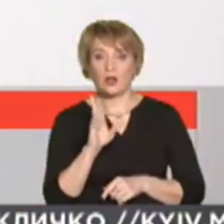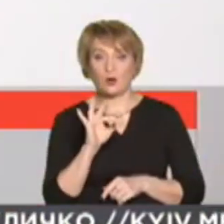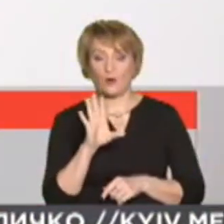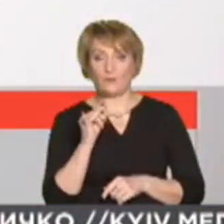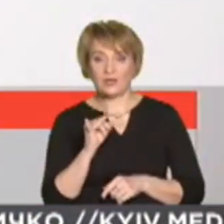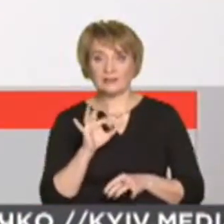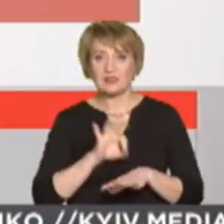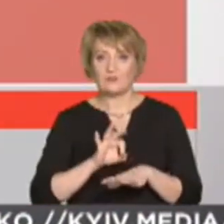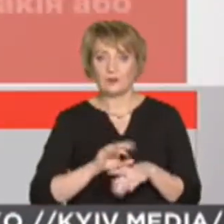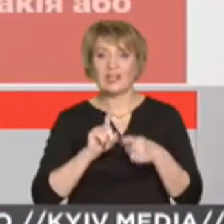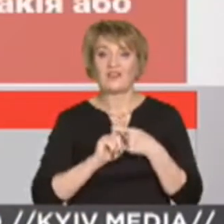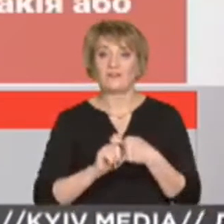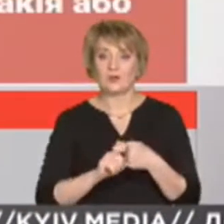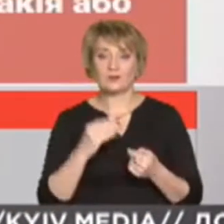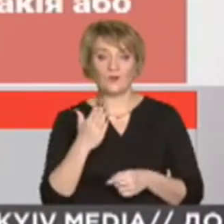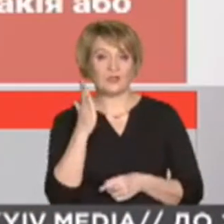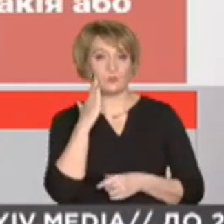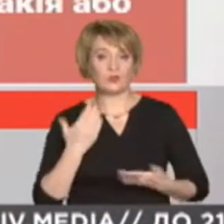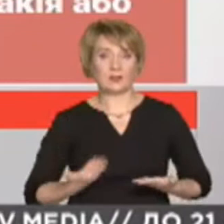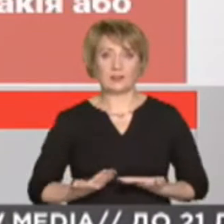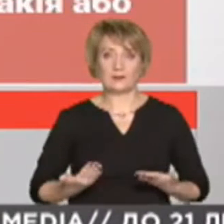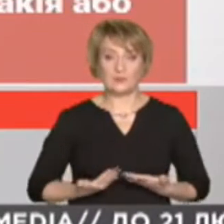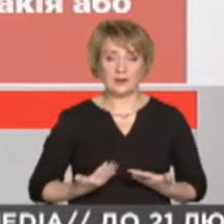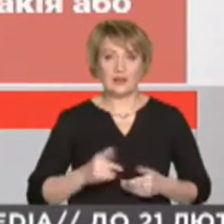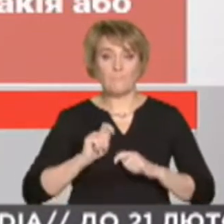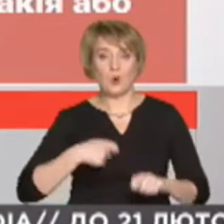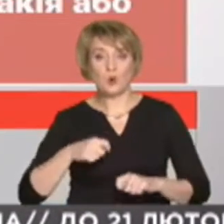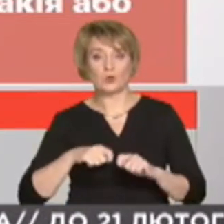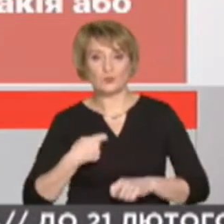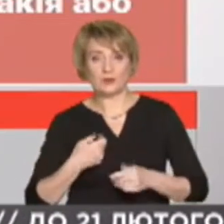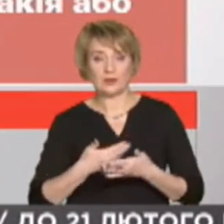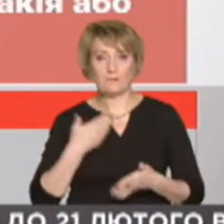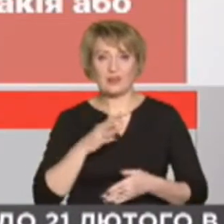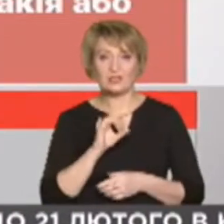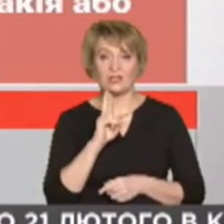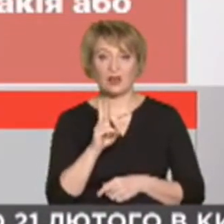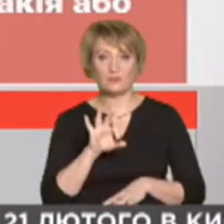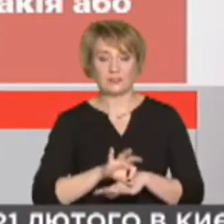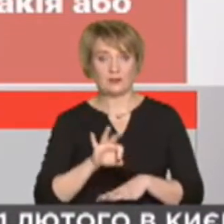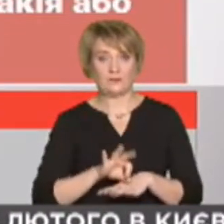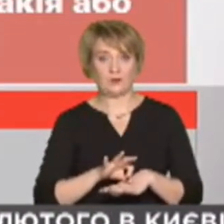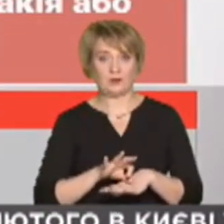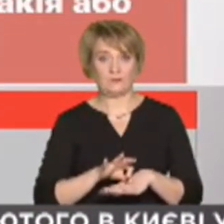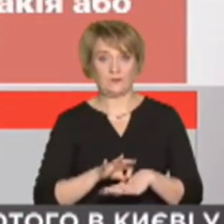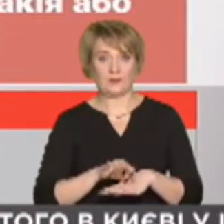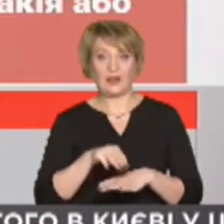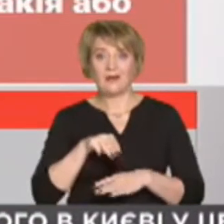є віруси, ваш спосіб життя, гормональні порушення, передракові захворювання та